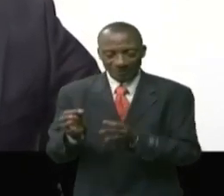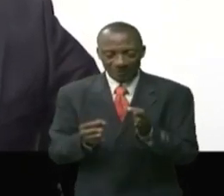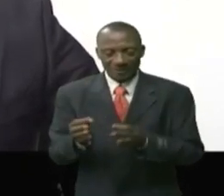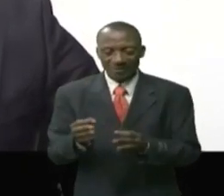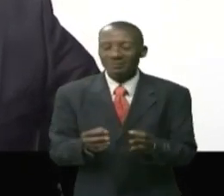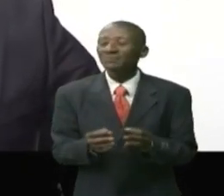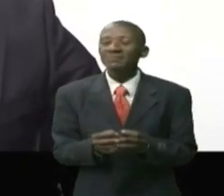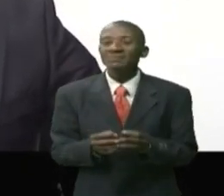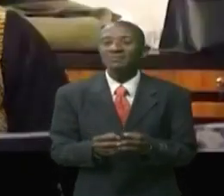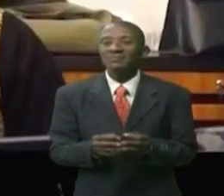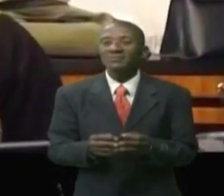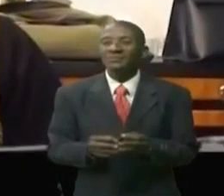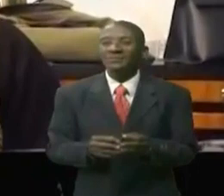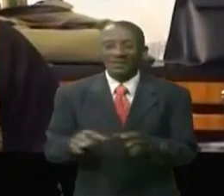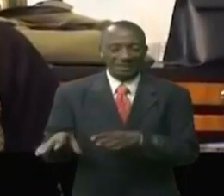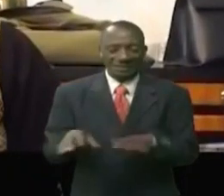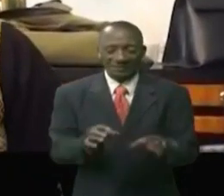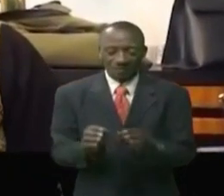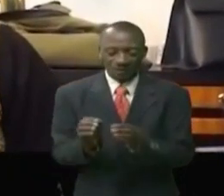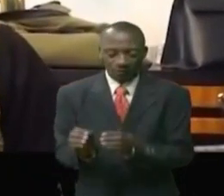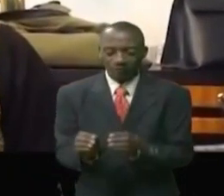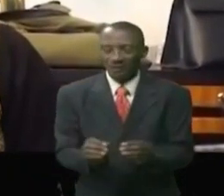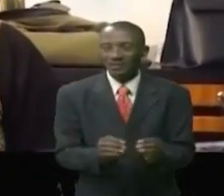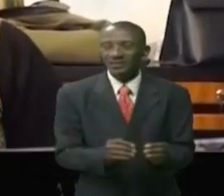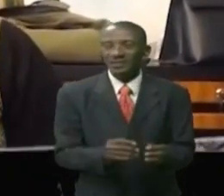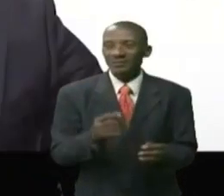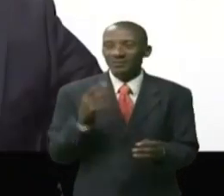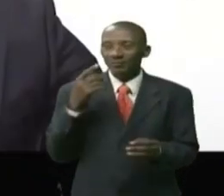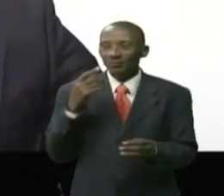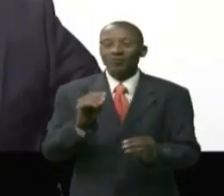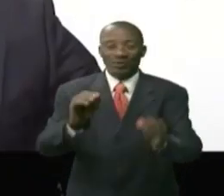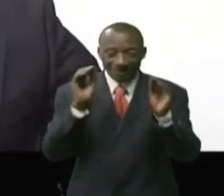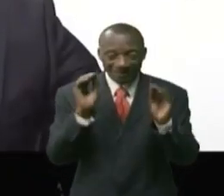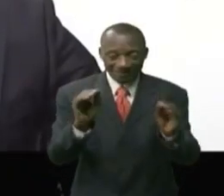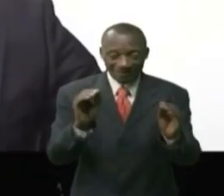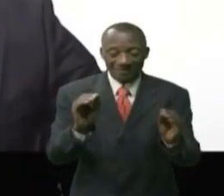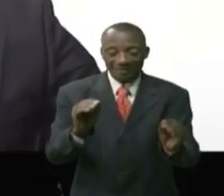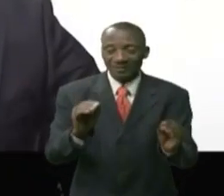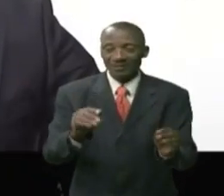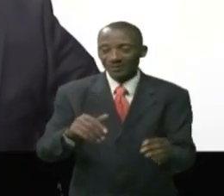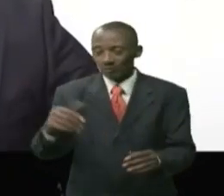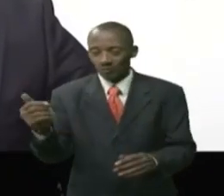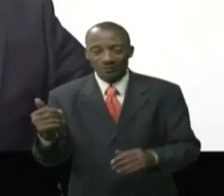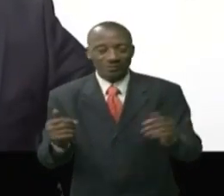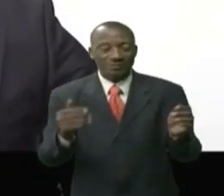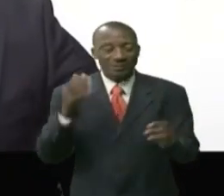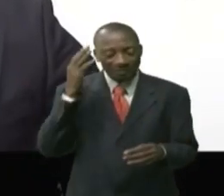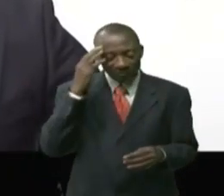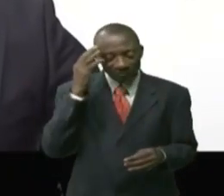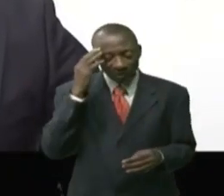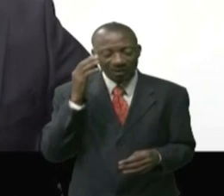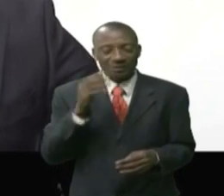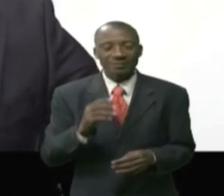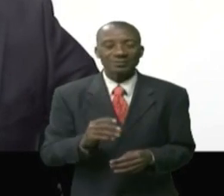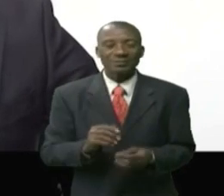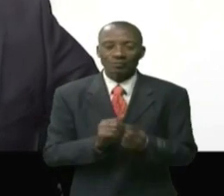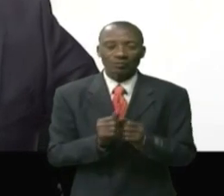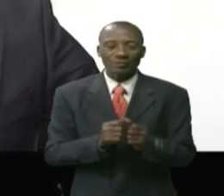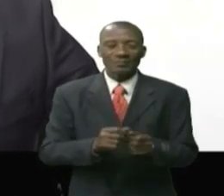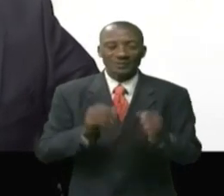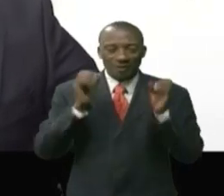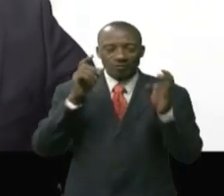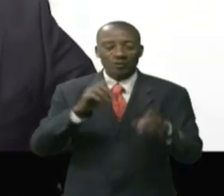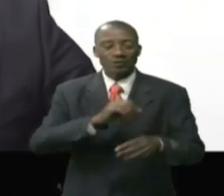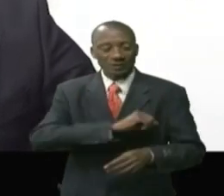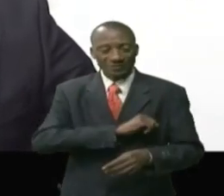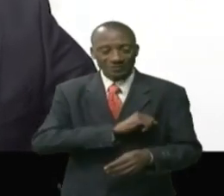sénie a des très beaux communicateur que la senénie a des agents qui sont à la hauteur de leur tâches et et